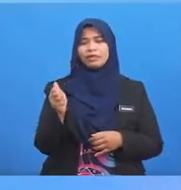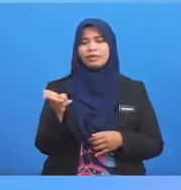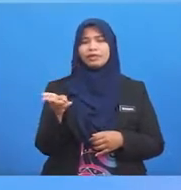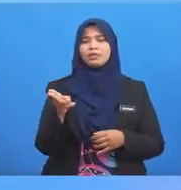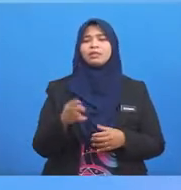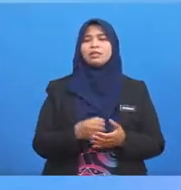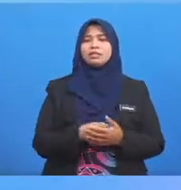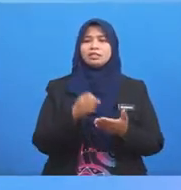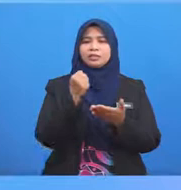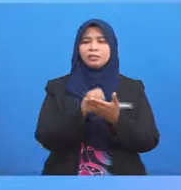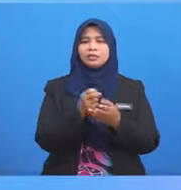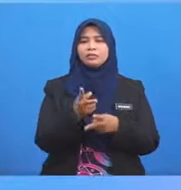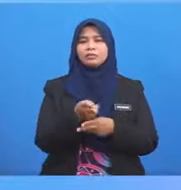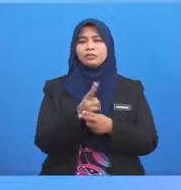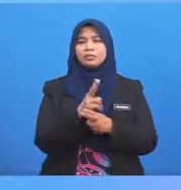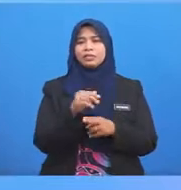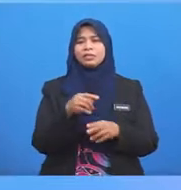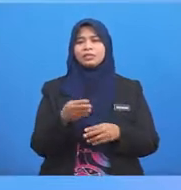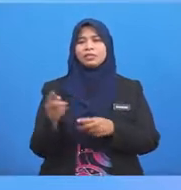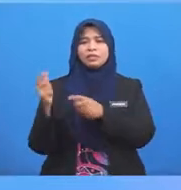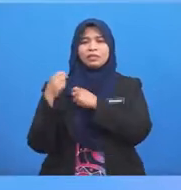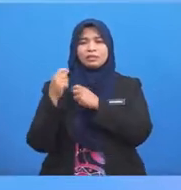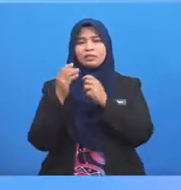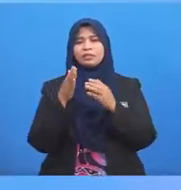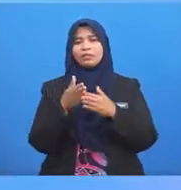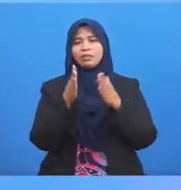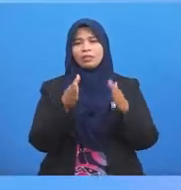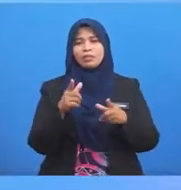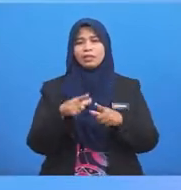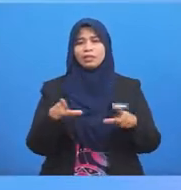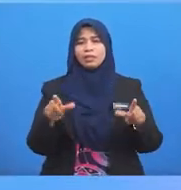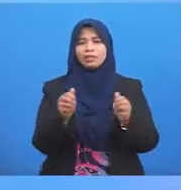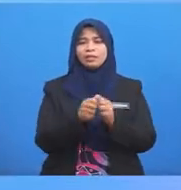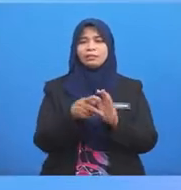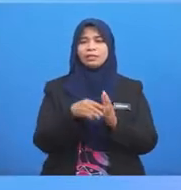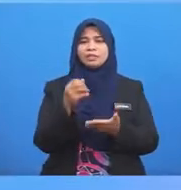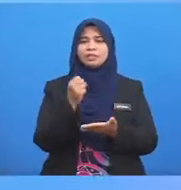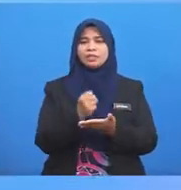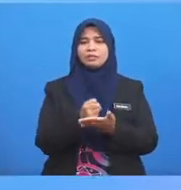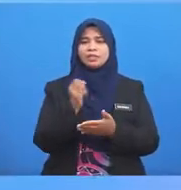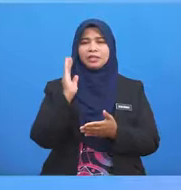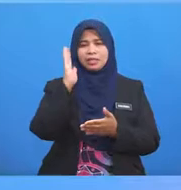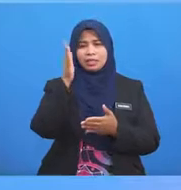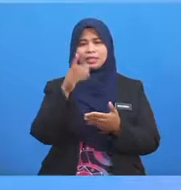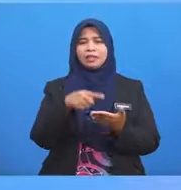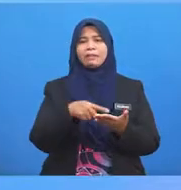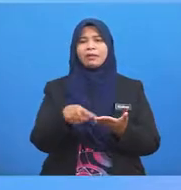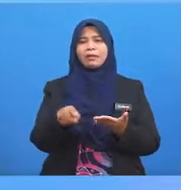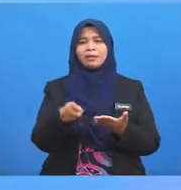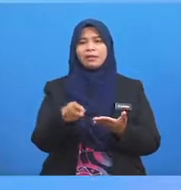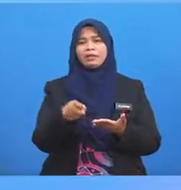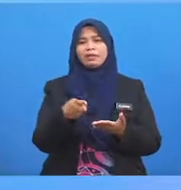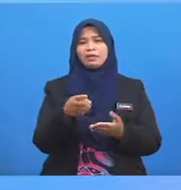menjamin hutang yang ditanggung oleh orang lain dengan penjamin akan membayar hutang